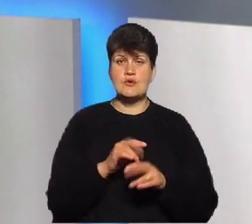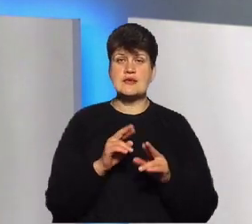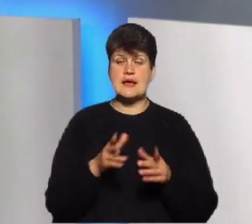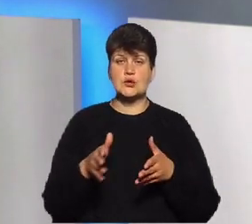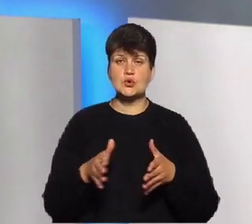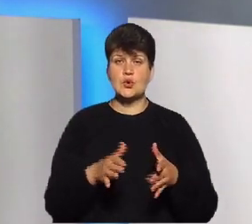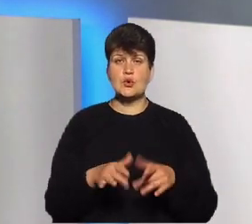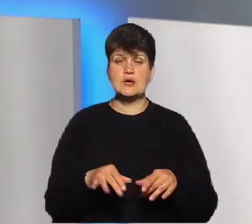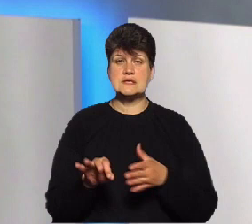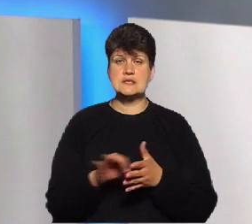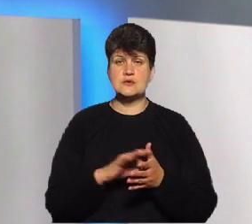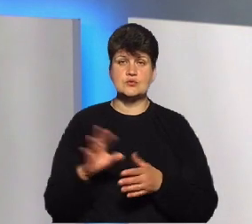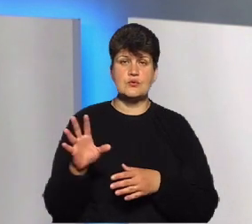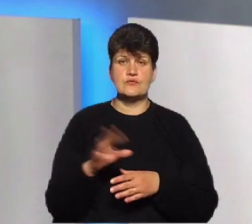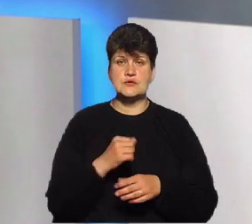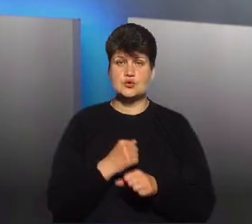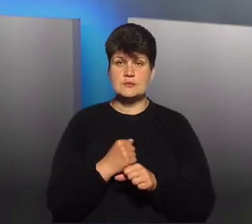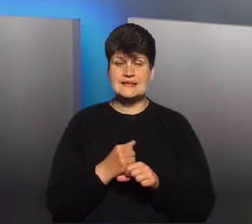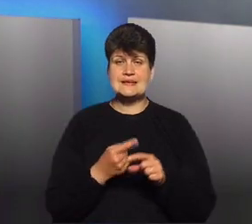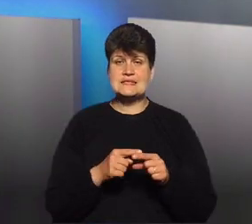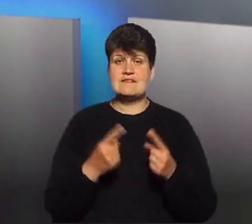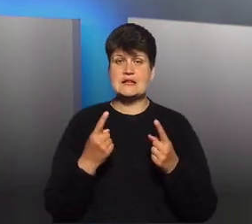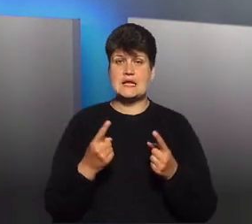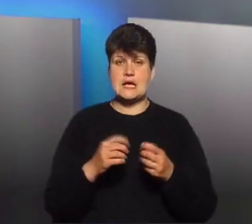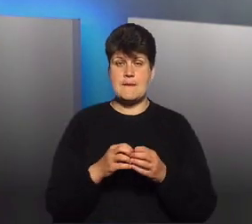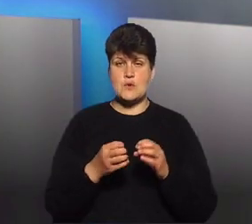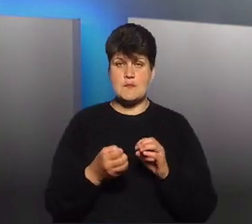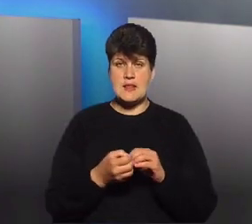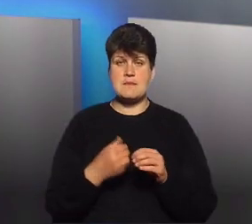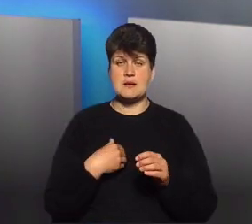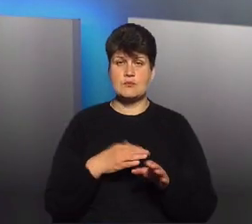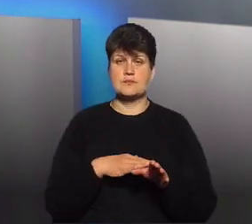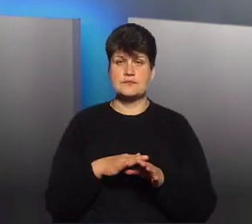зробити. Це велика також проблема, з якою ми також справляємося, маємо план.